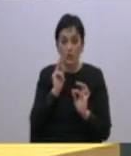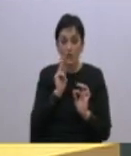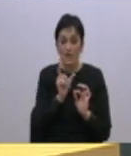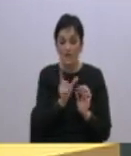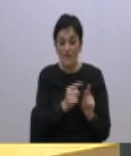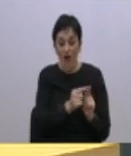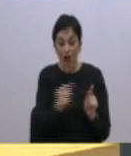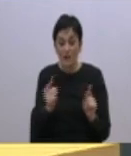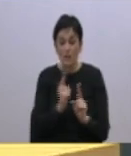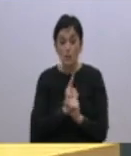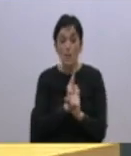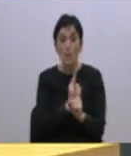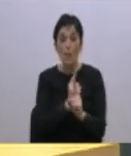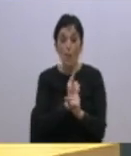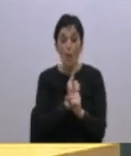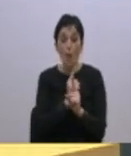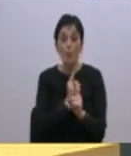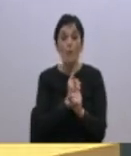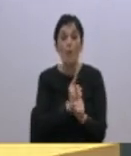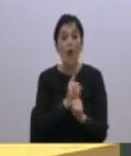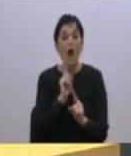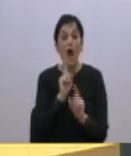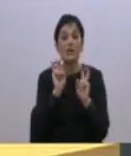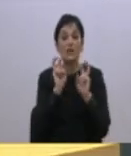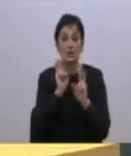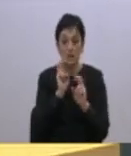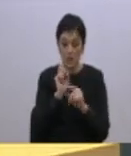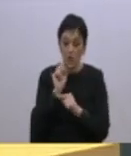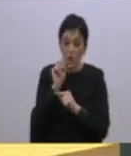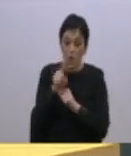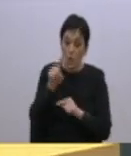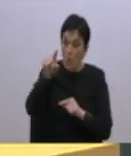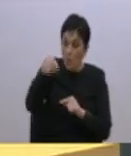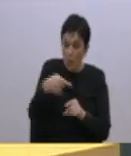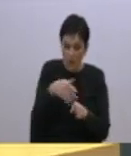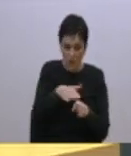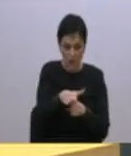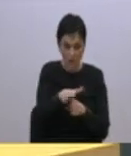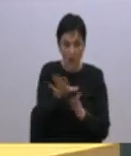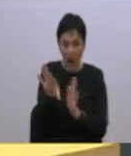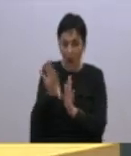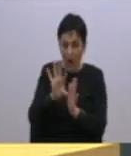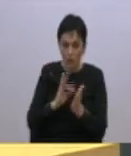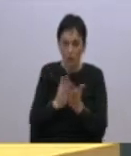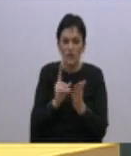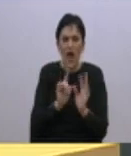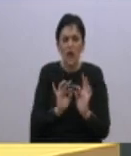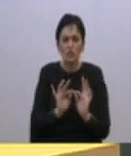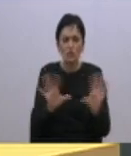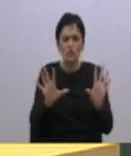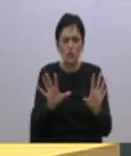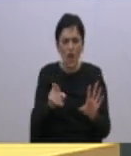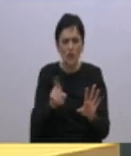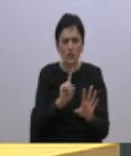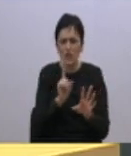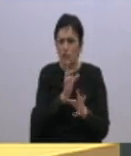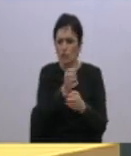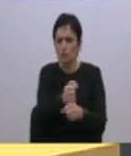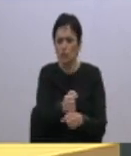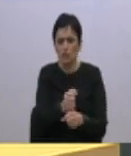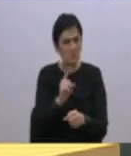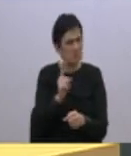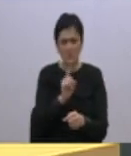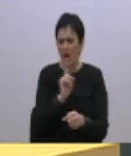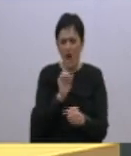მოადგილეებად ანუ მოვალეობის შესაძლო შემსრულებლებად არჩეულები არიან რა შუაში აქ იმ ხალხს რას უზღუდავ არაფერს